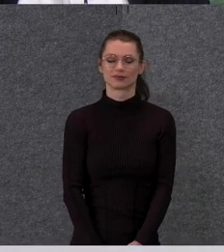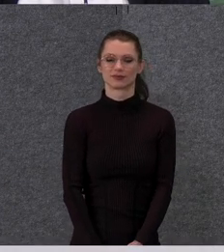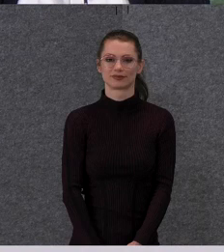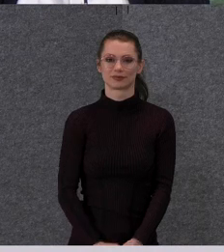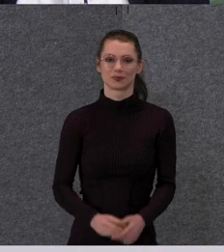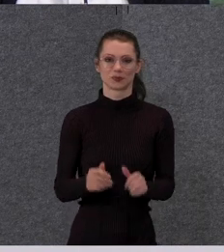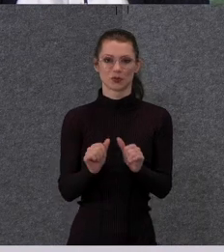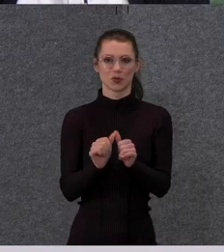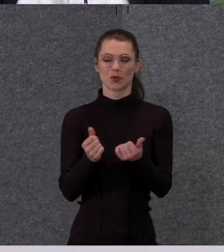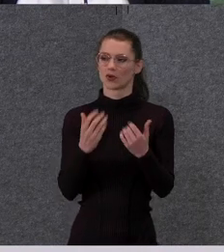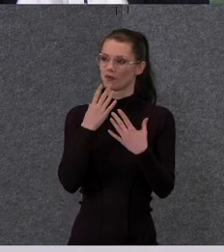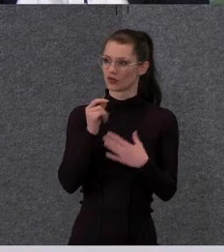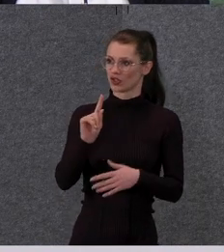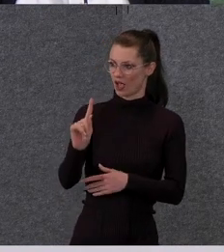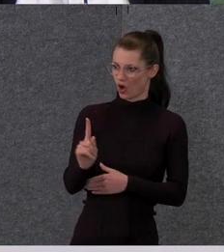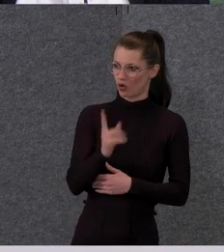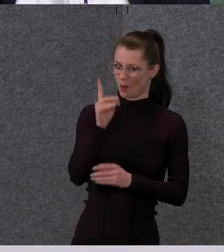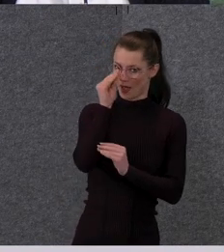Glückwünsche natürlich auch von unserer Seite.